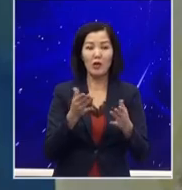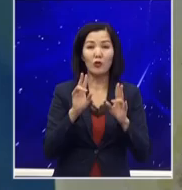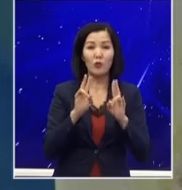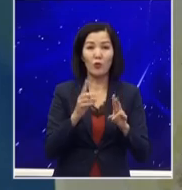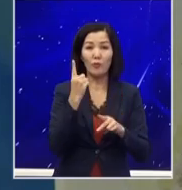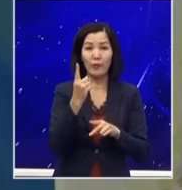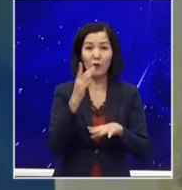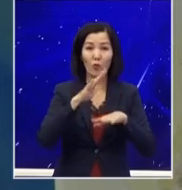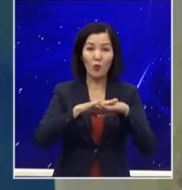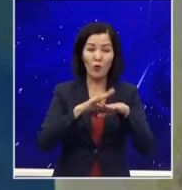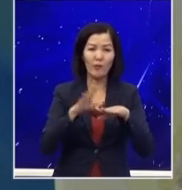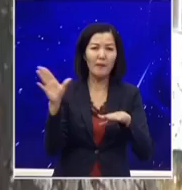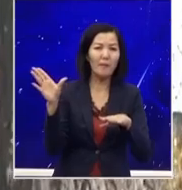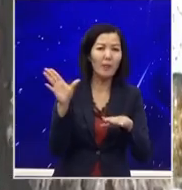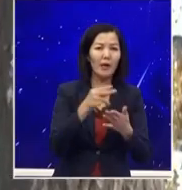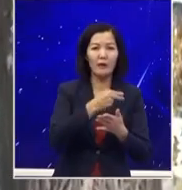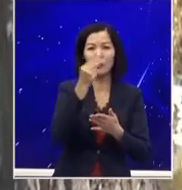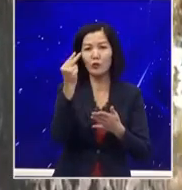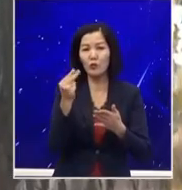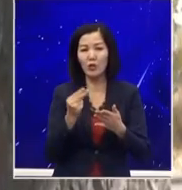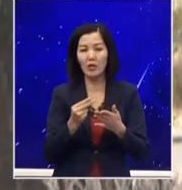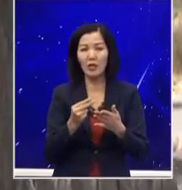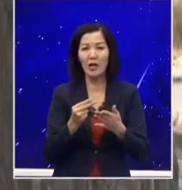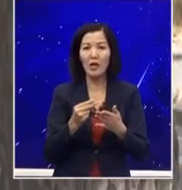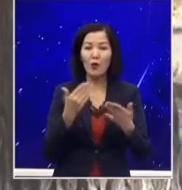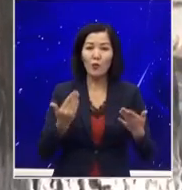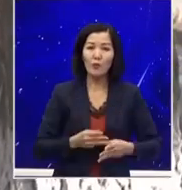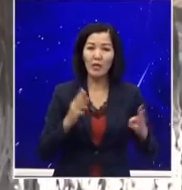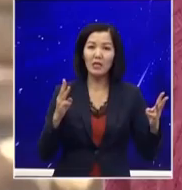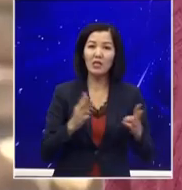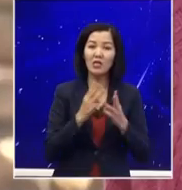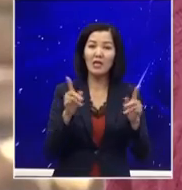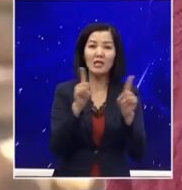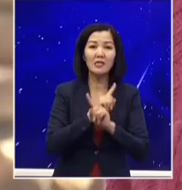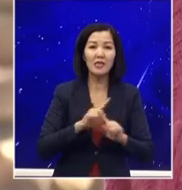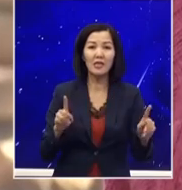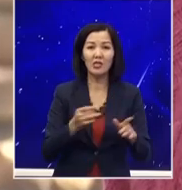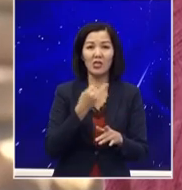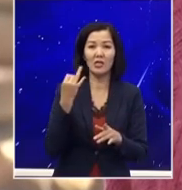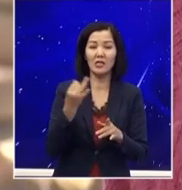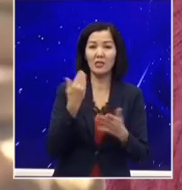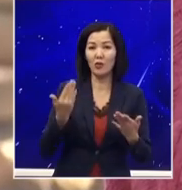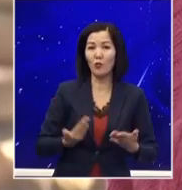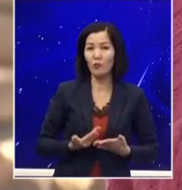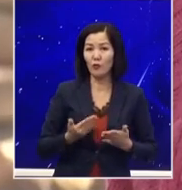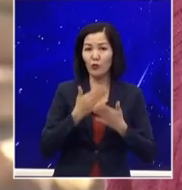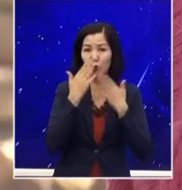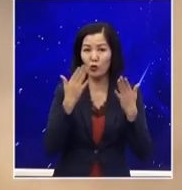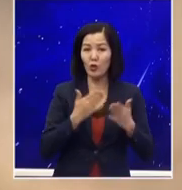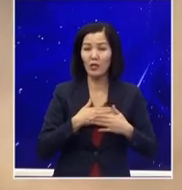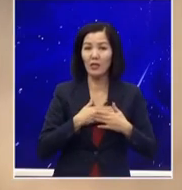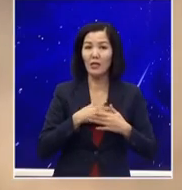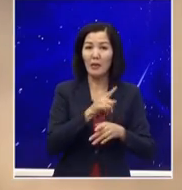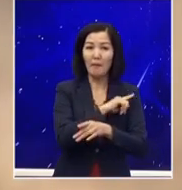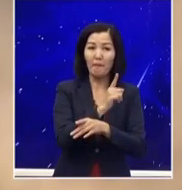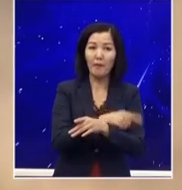жалғыз қолымен ақ кез келгеннің қолы жетпесті бағындырып, таспауыр тағдырын күле қарсалып сырласын айналдырып отырған Бұлғындай жігерлі анаға